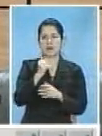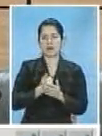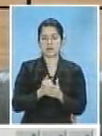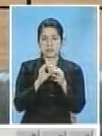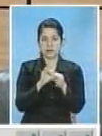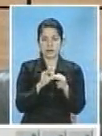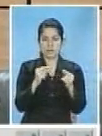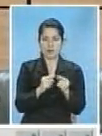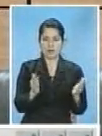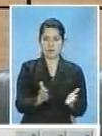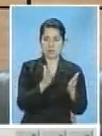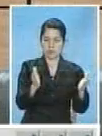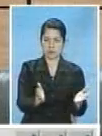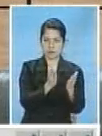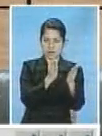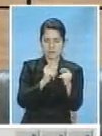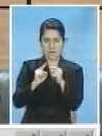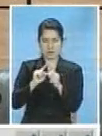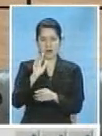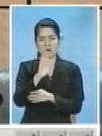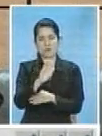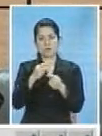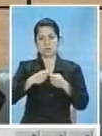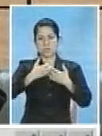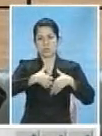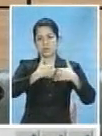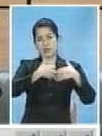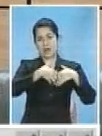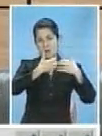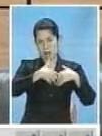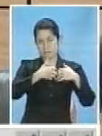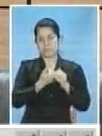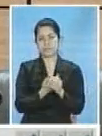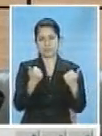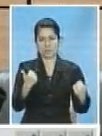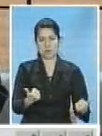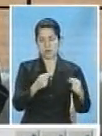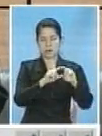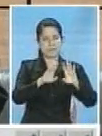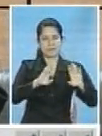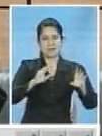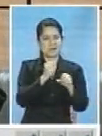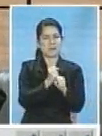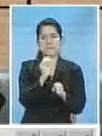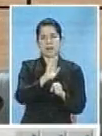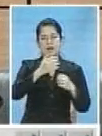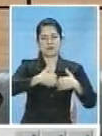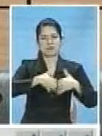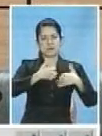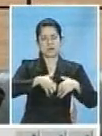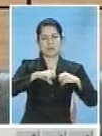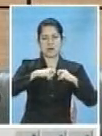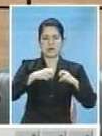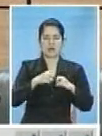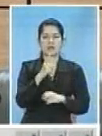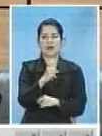มขีดศักยภาพของภาคอุตสาหกรรมวันนี้โรงงานเขาเปิดยังไม่ได้เลยครับเครื่องจักรกำลังเดินการผลิตไม่ได้ท่านจะไ